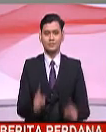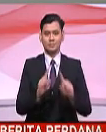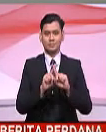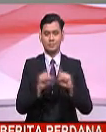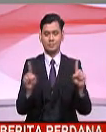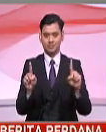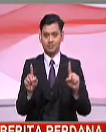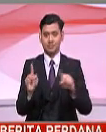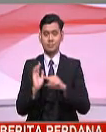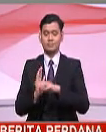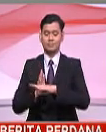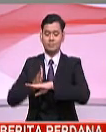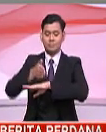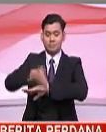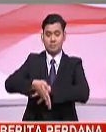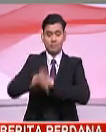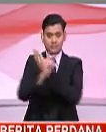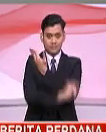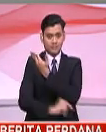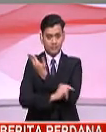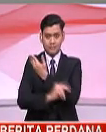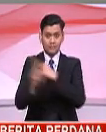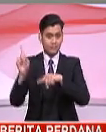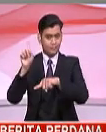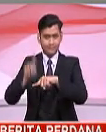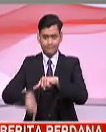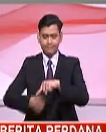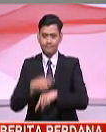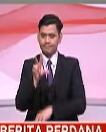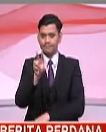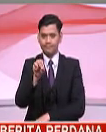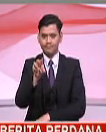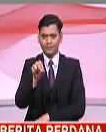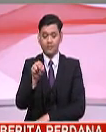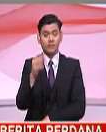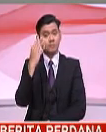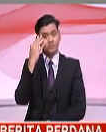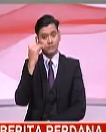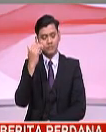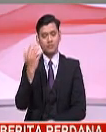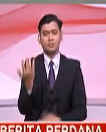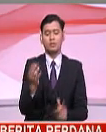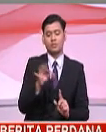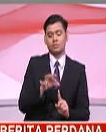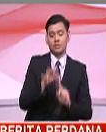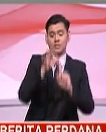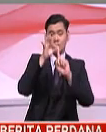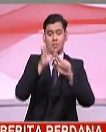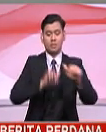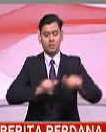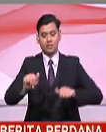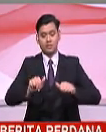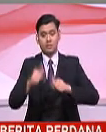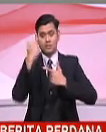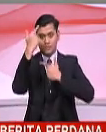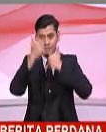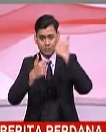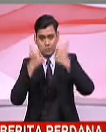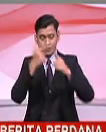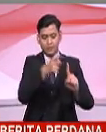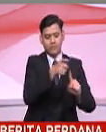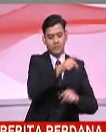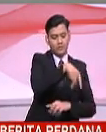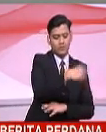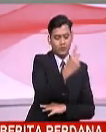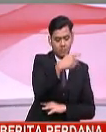Walaupun rentas negeri masih tidak dibenarkan, kecuali bagi aktiviti pelancongan dari negeri